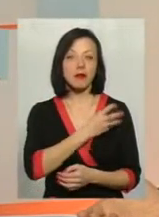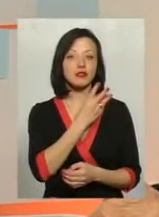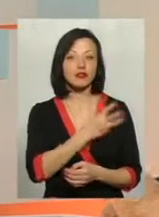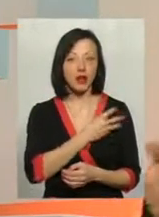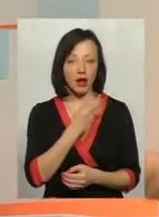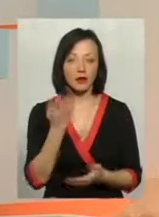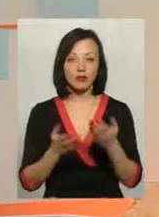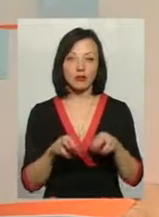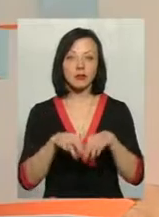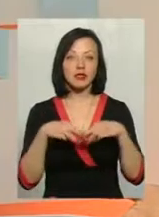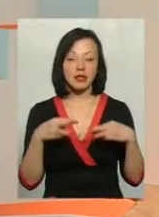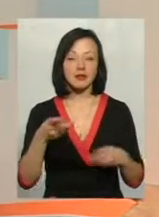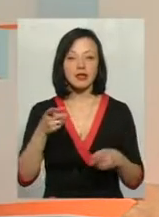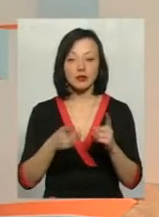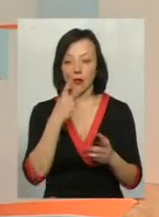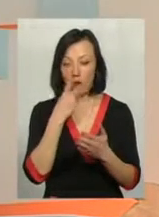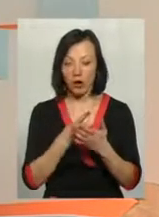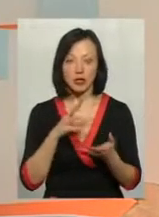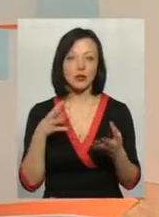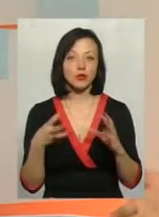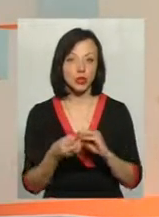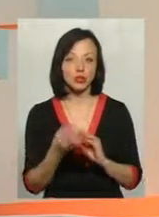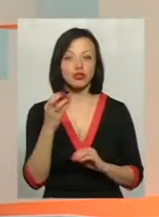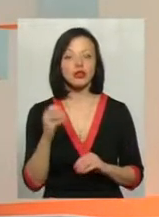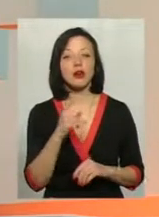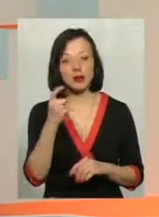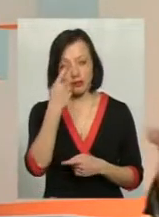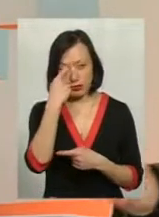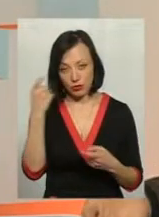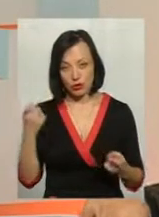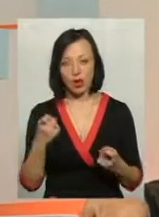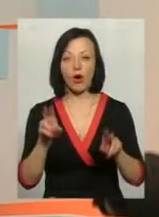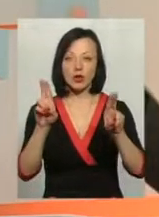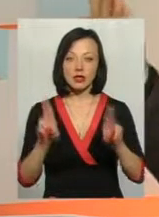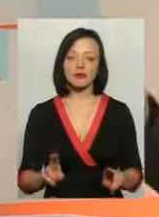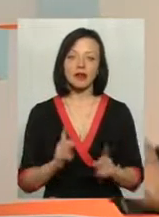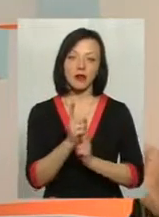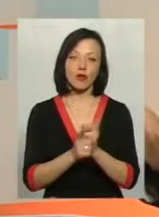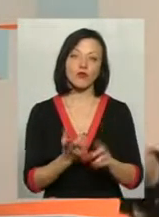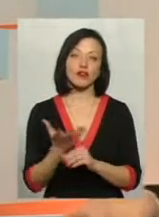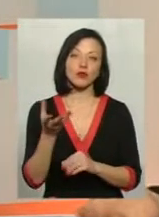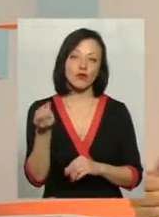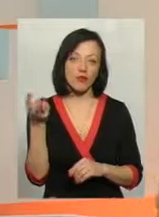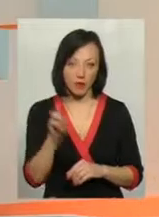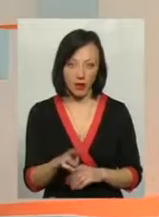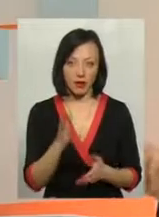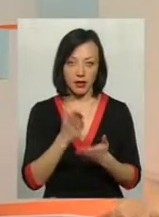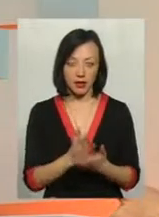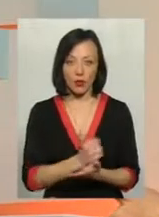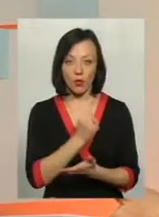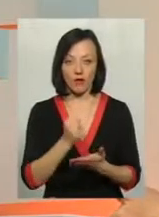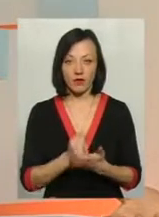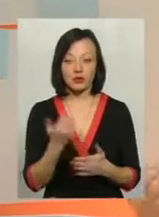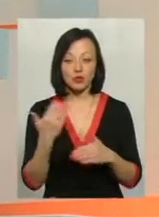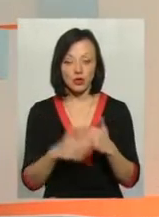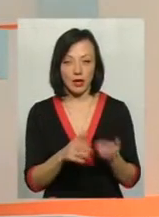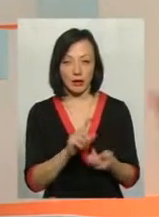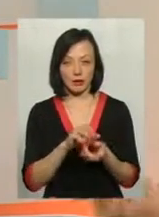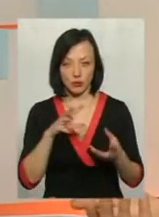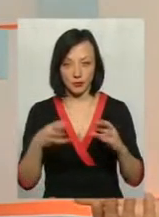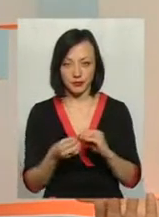якщо міністерство дійсно показує результат, ще раз наголошую, концепція реформи фінансування є ухвалена на уряді. Це вже результат.